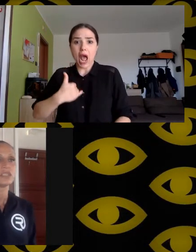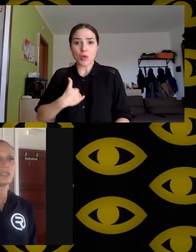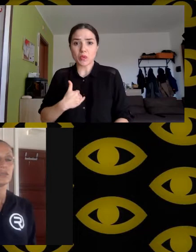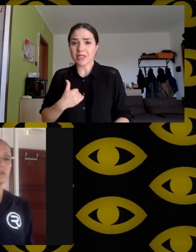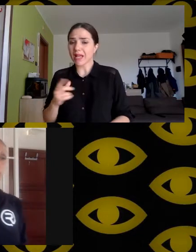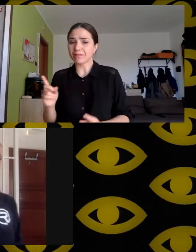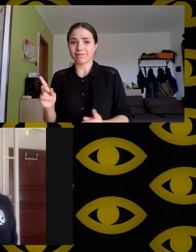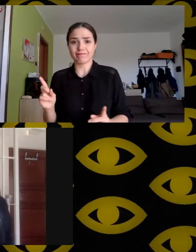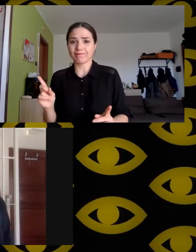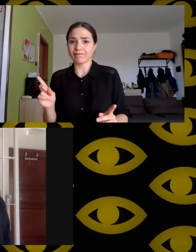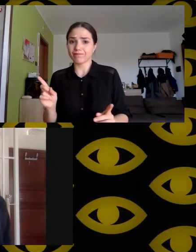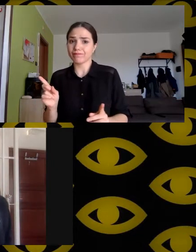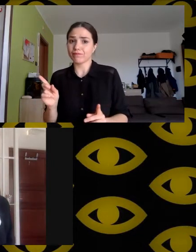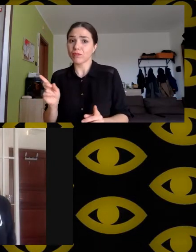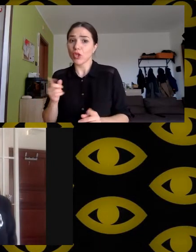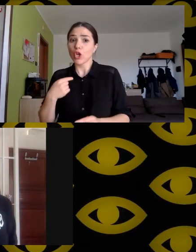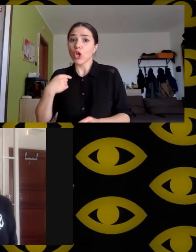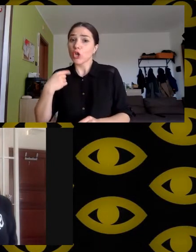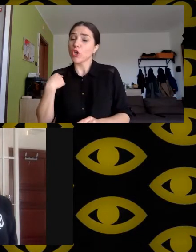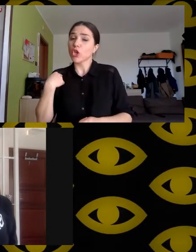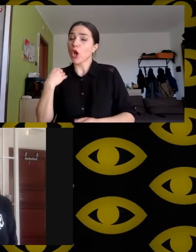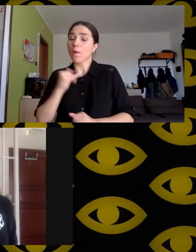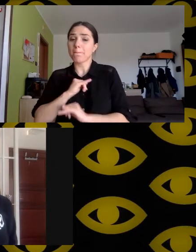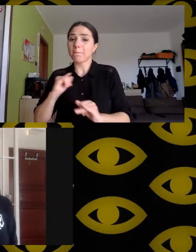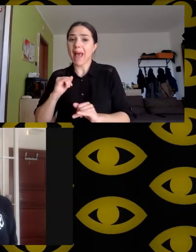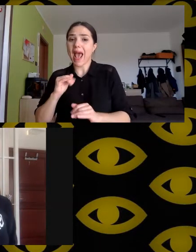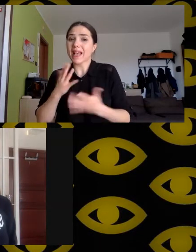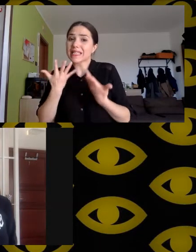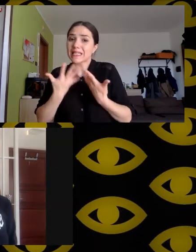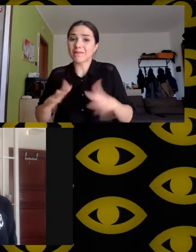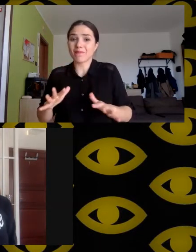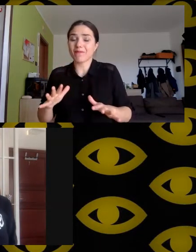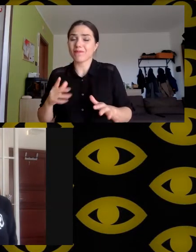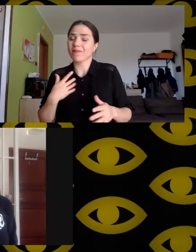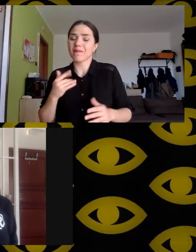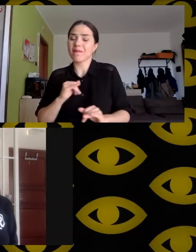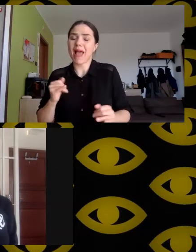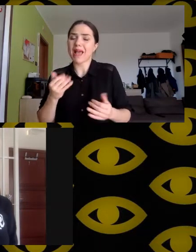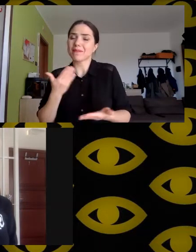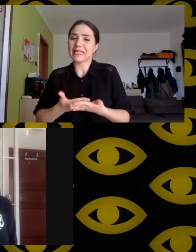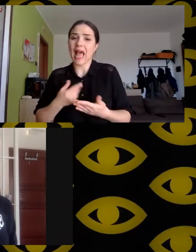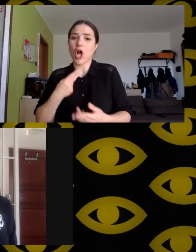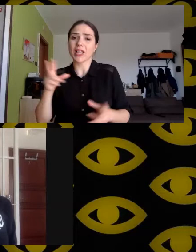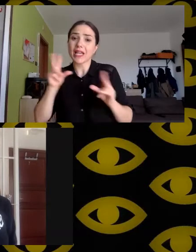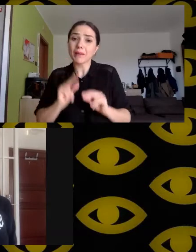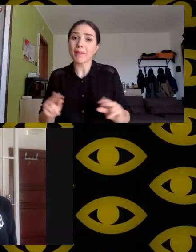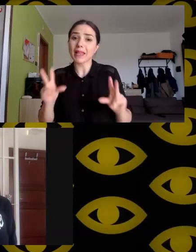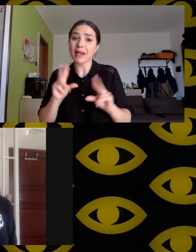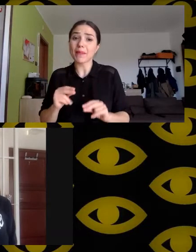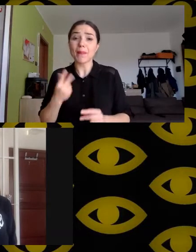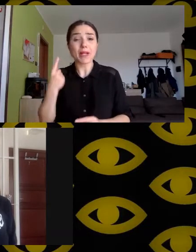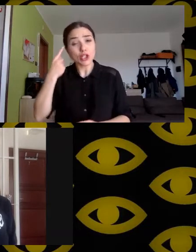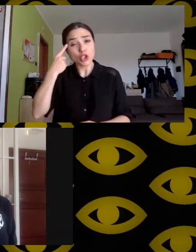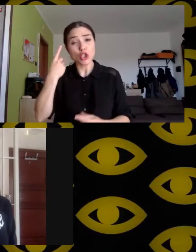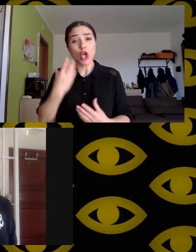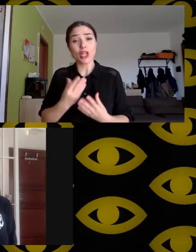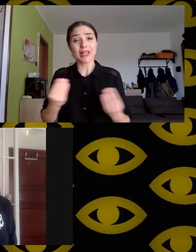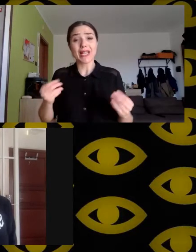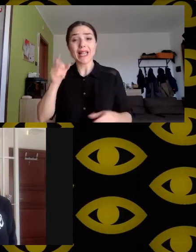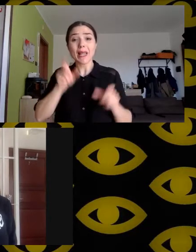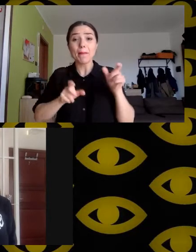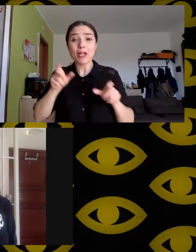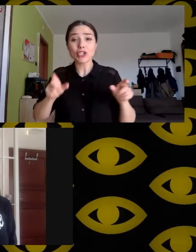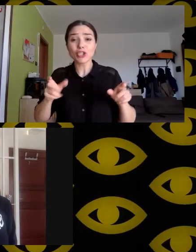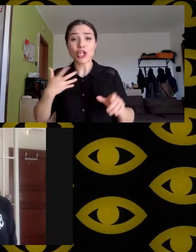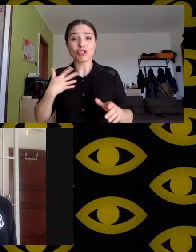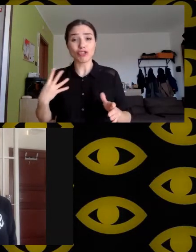che questa sia una cosa che non smetteremo mai di dire, perché ci sono ancora tante persone che fanno fatica ad aprirsi a questa